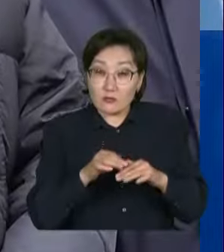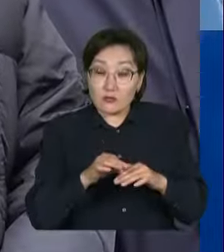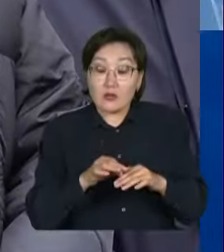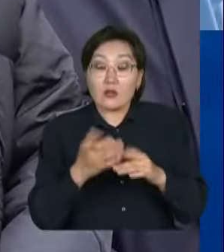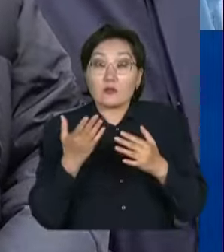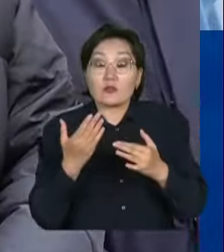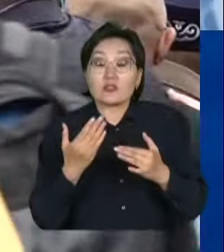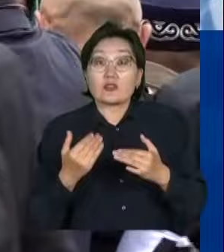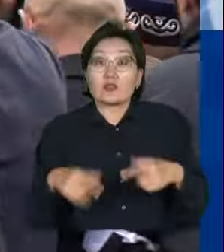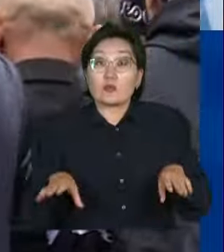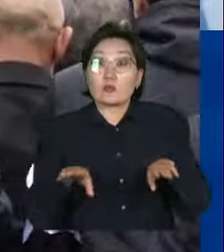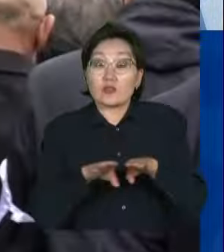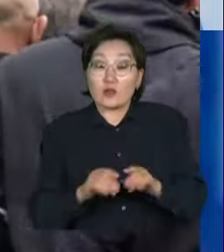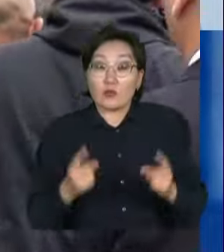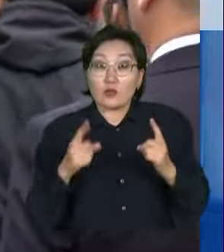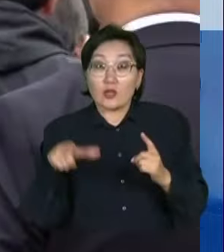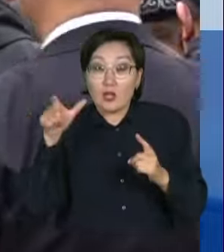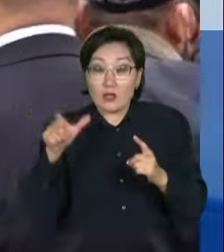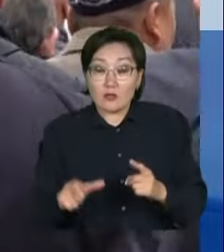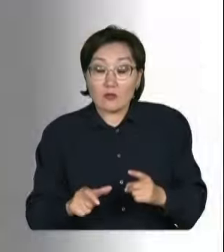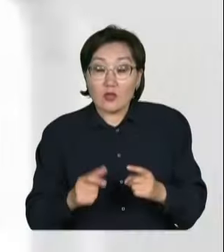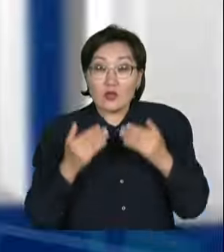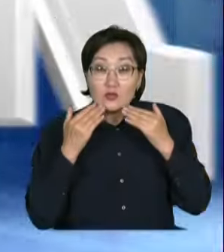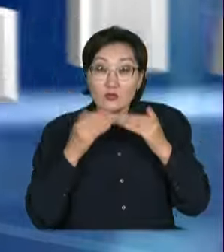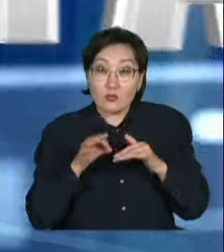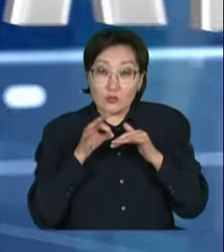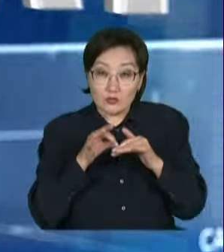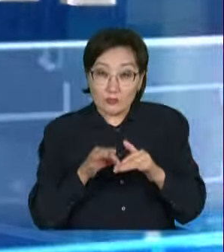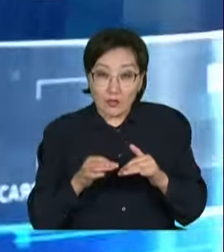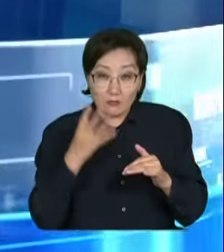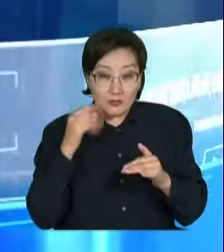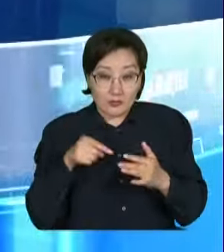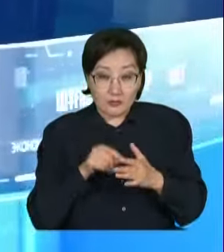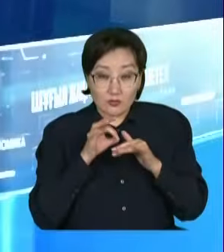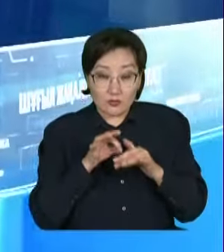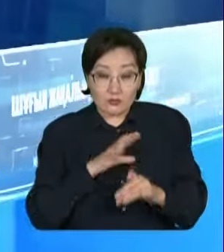ұлы тұлғамен қоштасу рәсімі Алматыда болды.